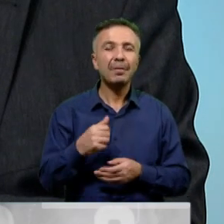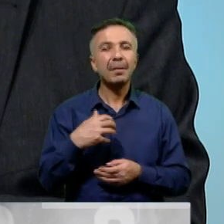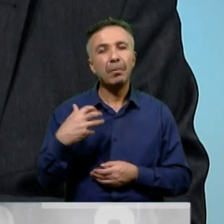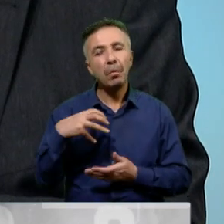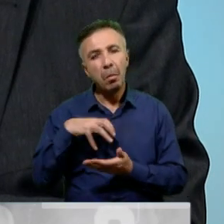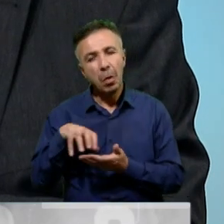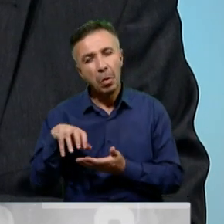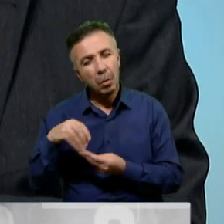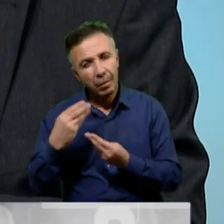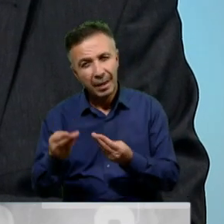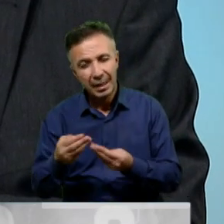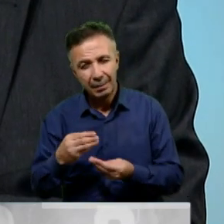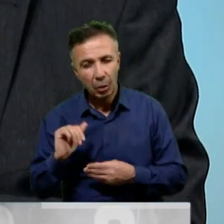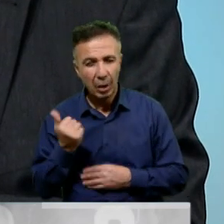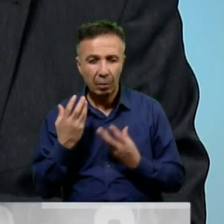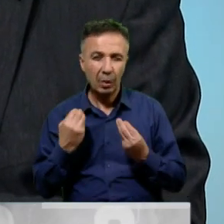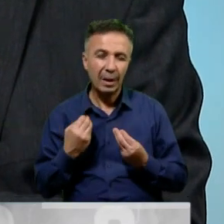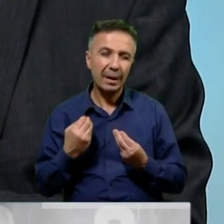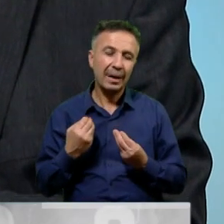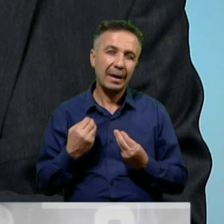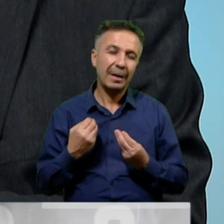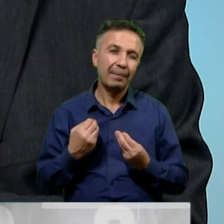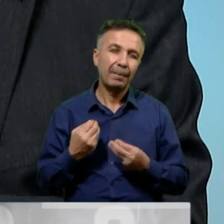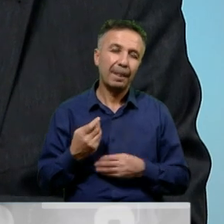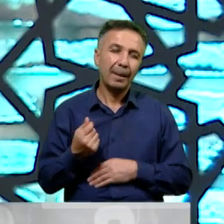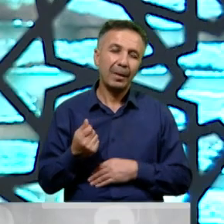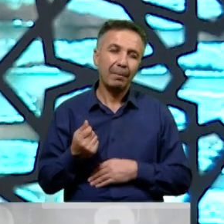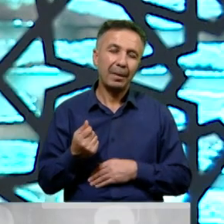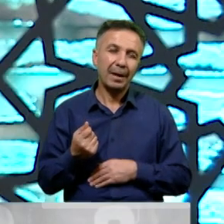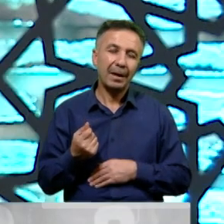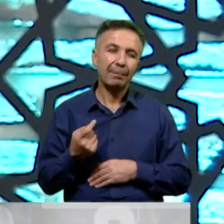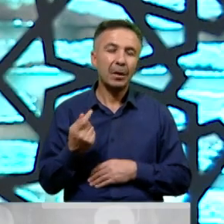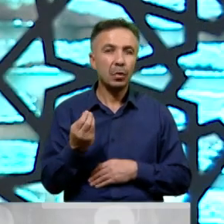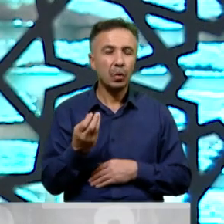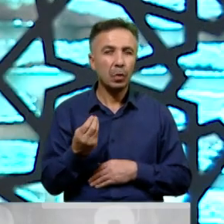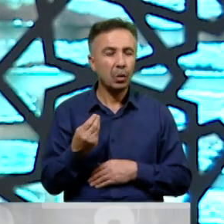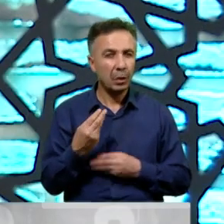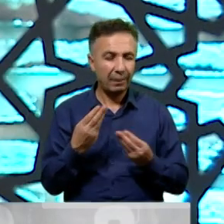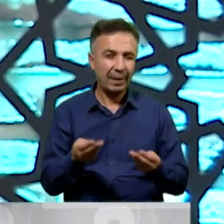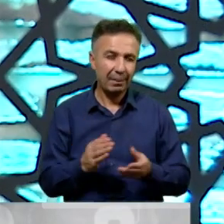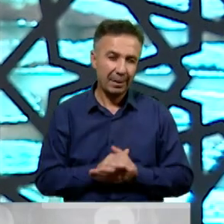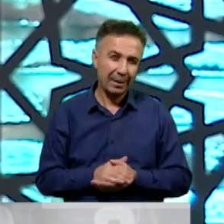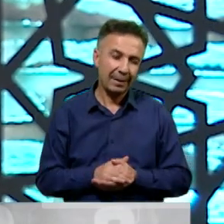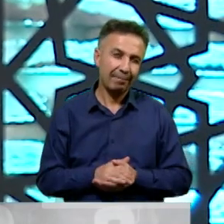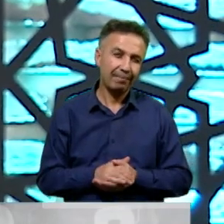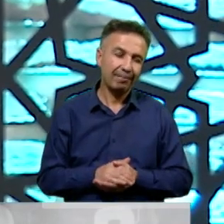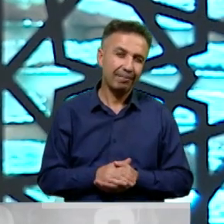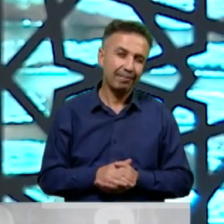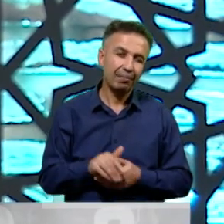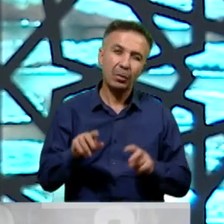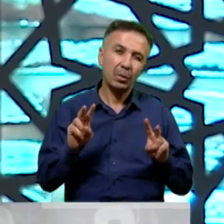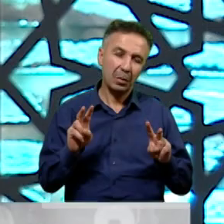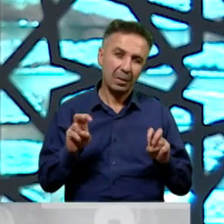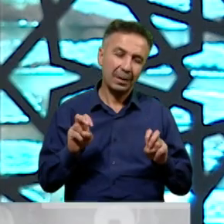verdim diyor. Yani önemli olan elimizdekilerin birçoğunu verebilmek. Hangimiz birçoğunu verebiliyoruz? Bu konuda